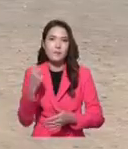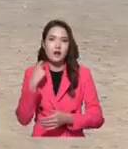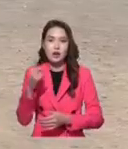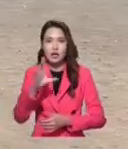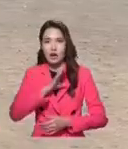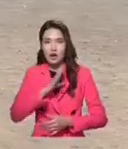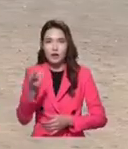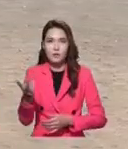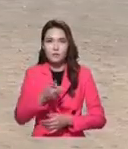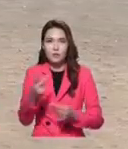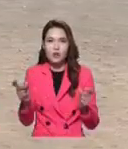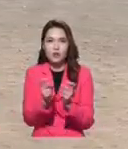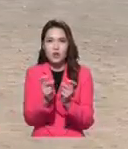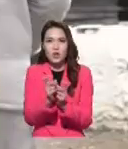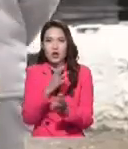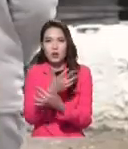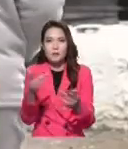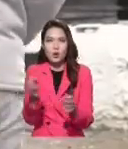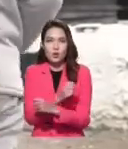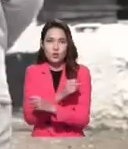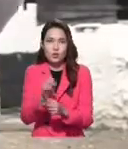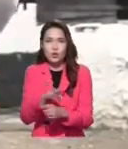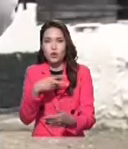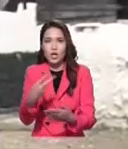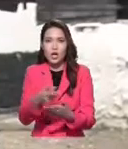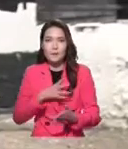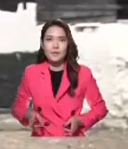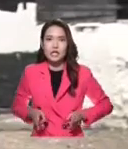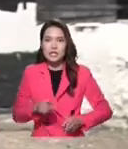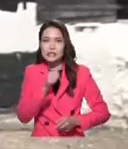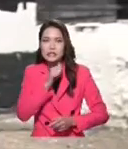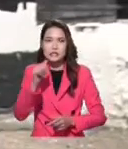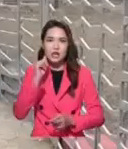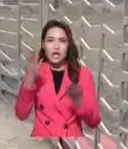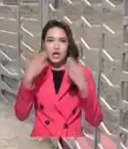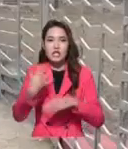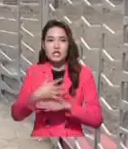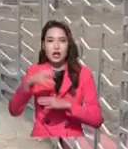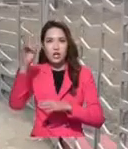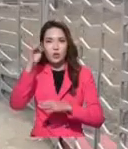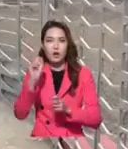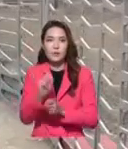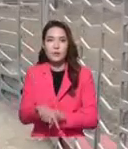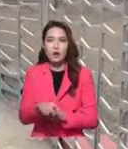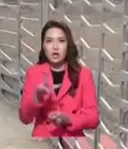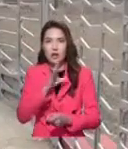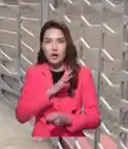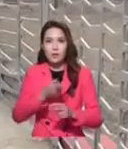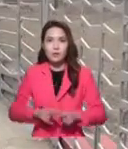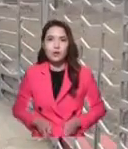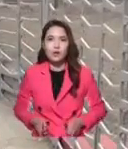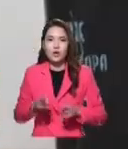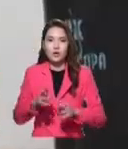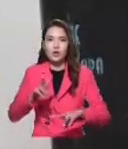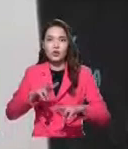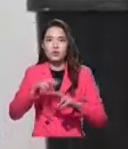артынша жанжал шығып, қарсыласын бірнеше рет ұрып құлатқан. Қылмысын жасыру үшін денесін даладағы дәретханаға лақтырып жіберіпті. Бұл қылмысты ол түрмеге